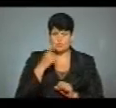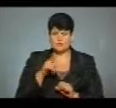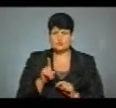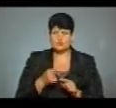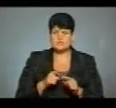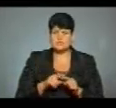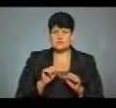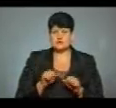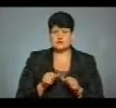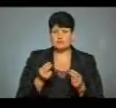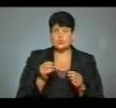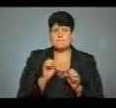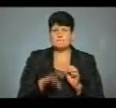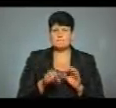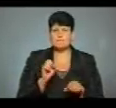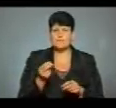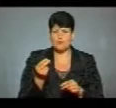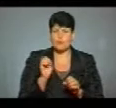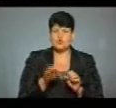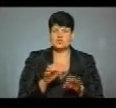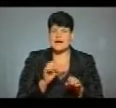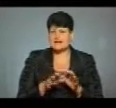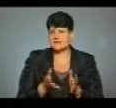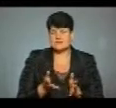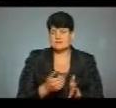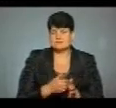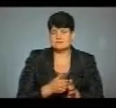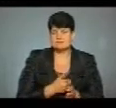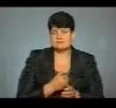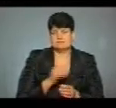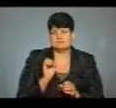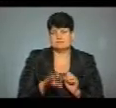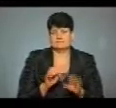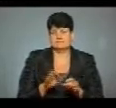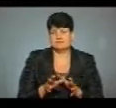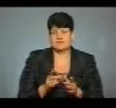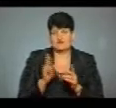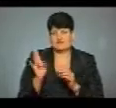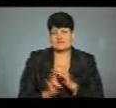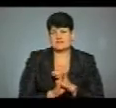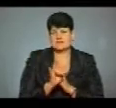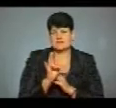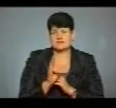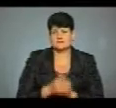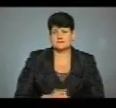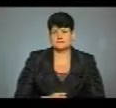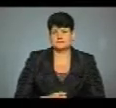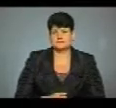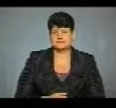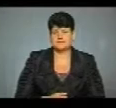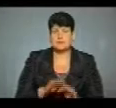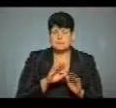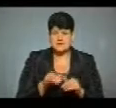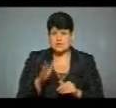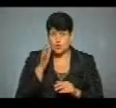є, може бути пожертвами парафіян, костелу Святого Антонія. Після